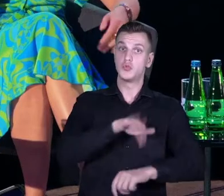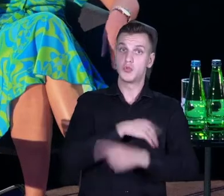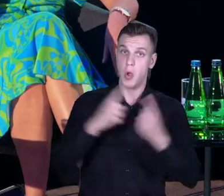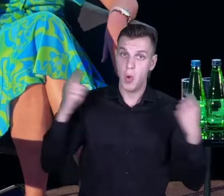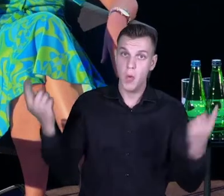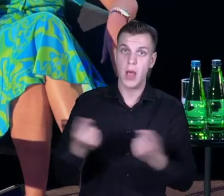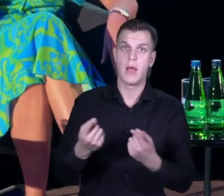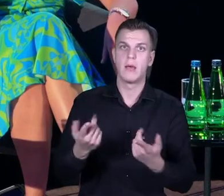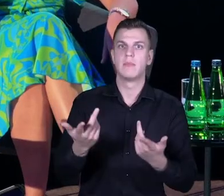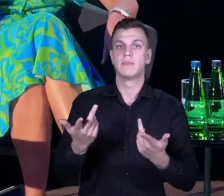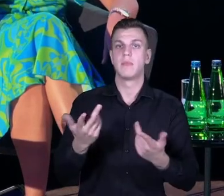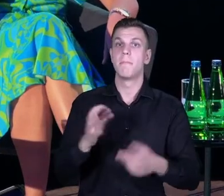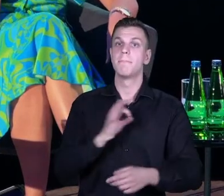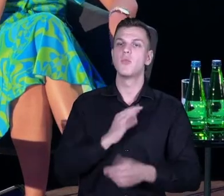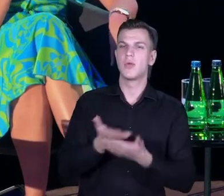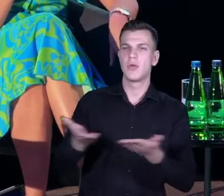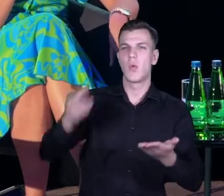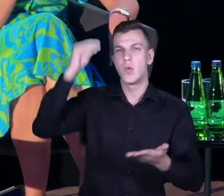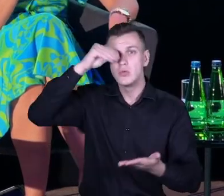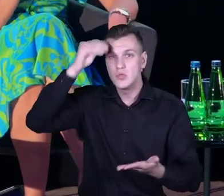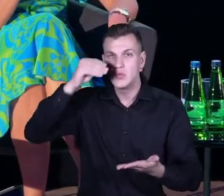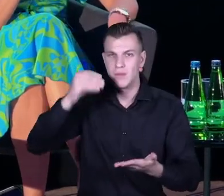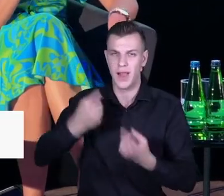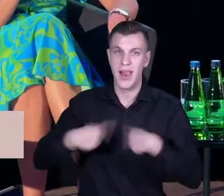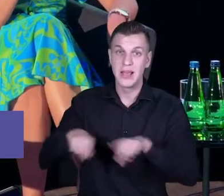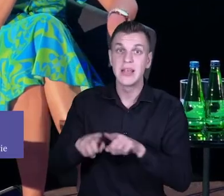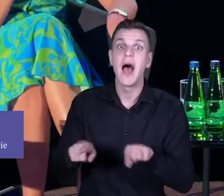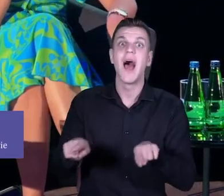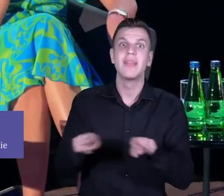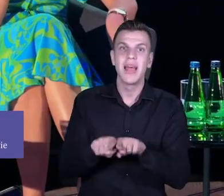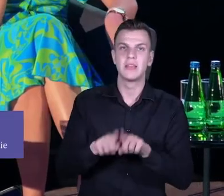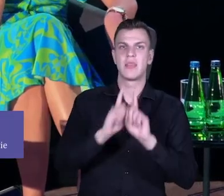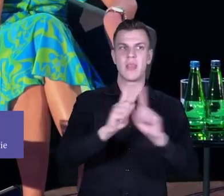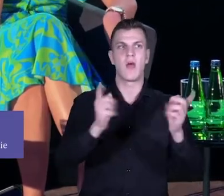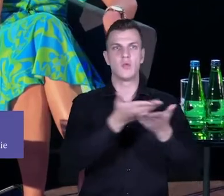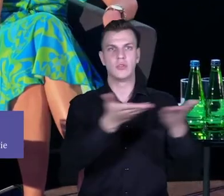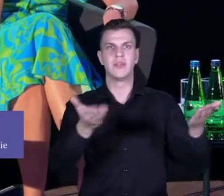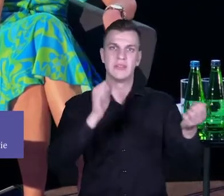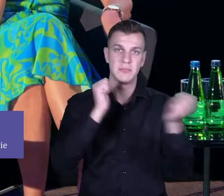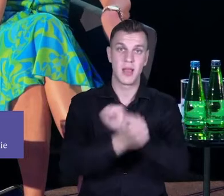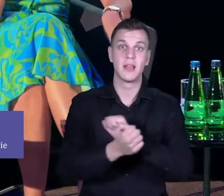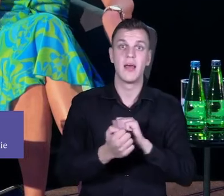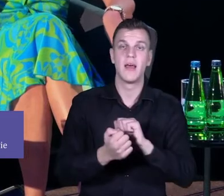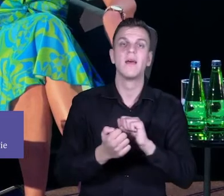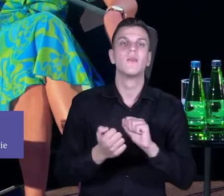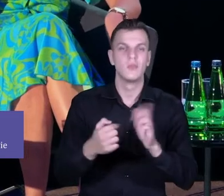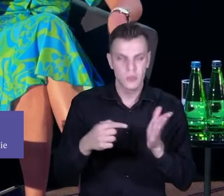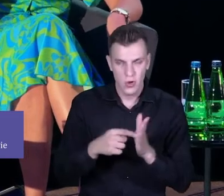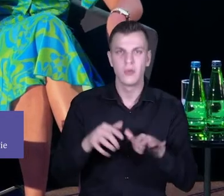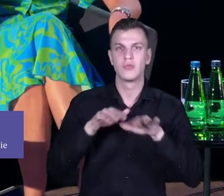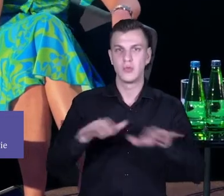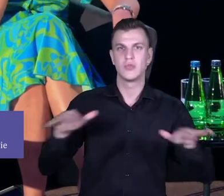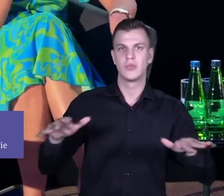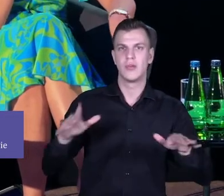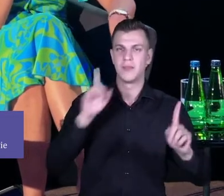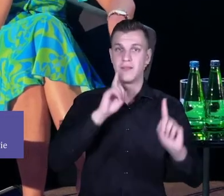ale zmienił nas, nauczycieli. Dzisiaj o tej zmianie było bardzo dużo i szanowni państwo, tak, ja jestem tym namacalnym